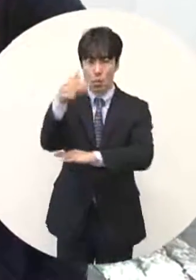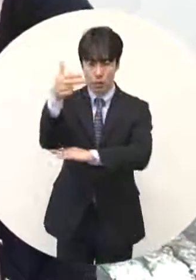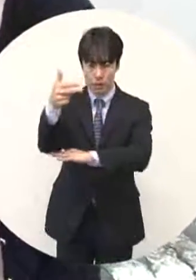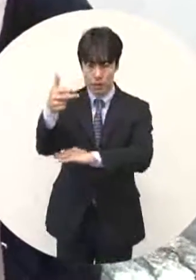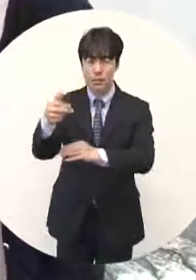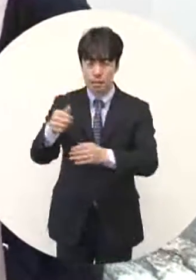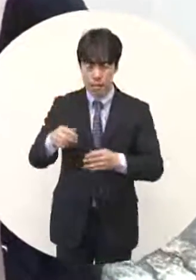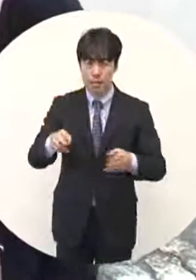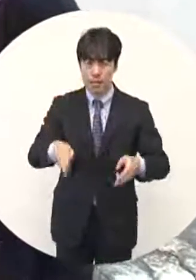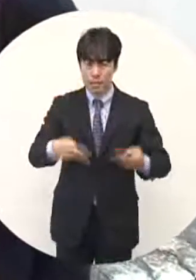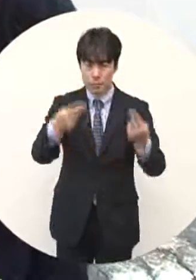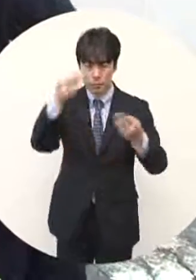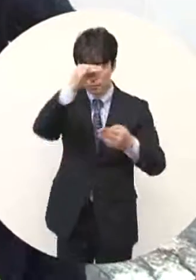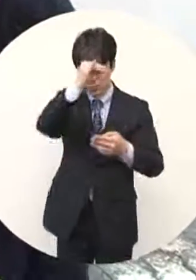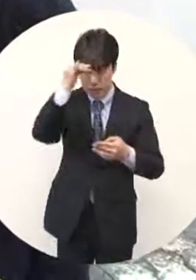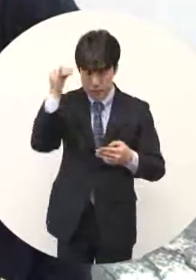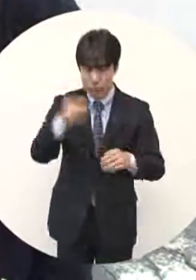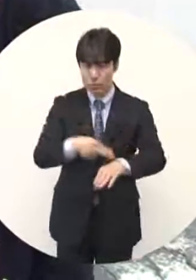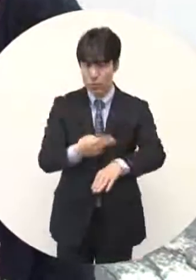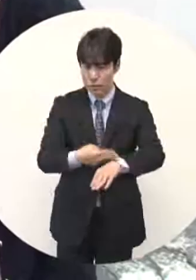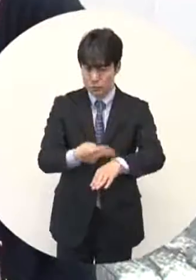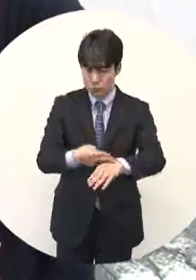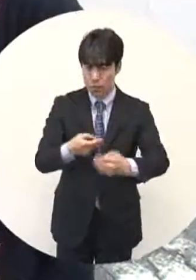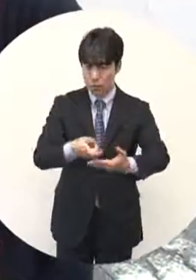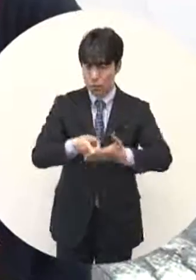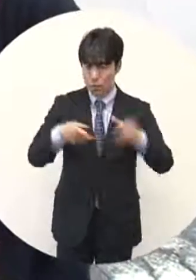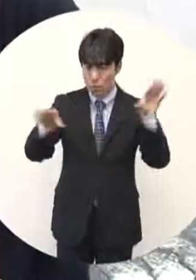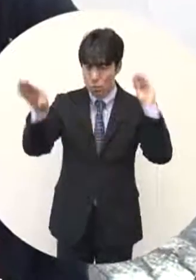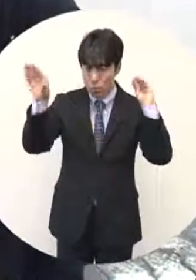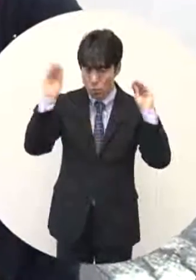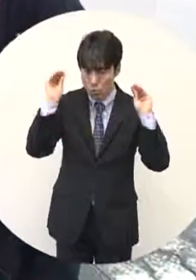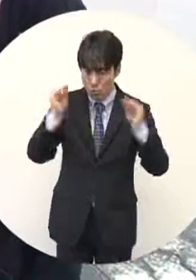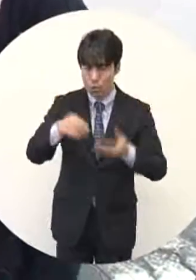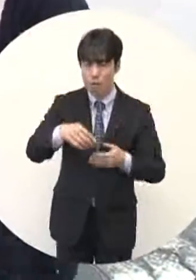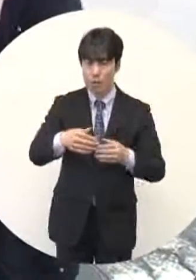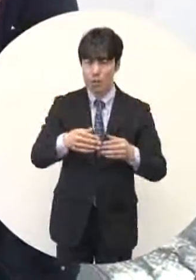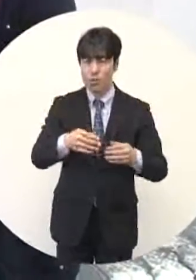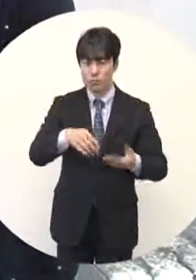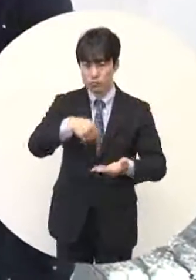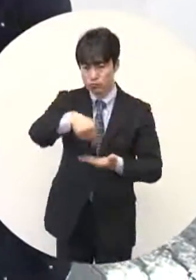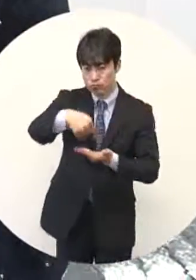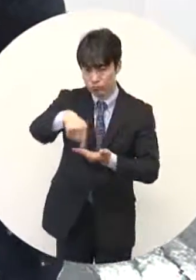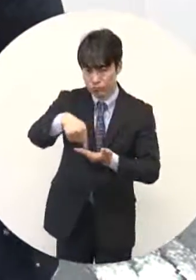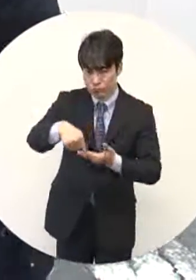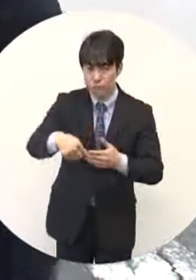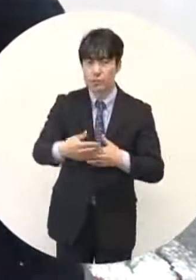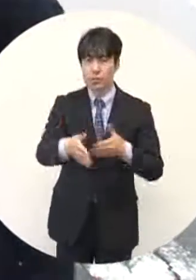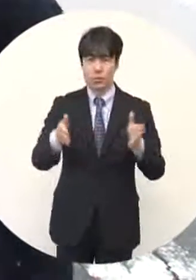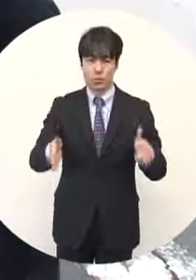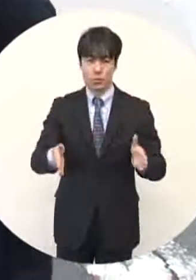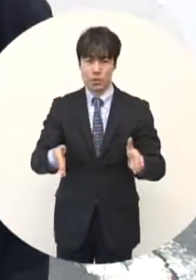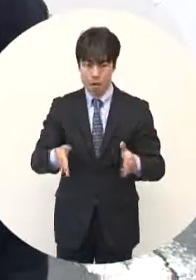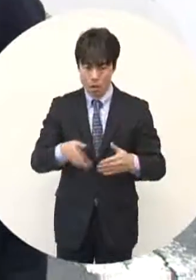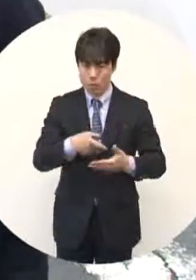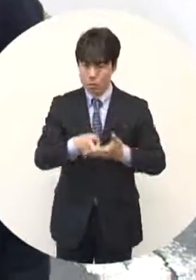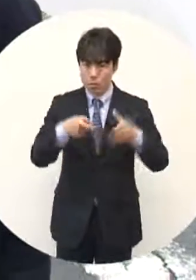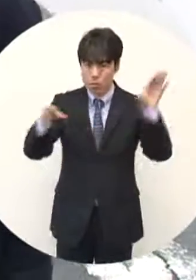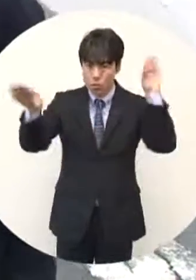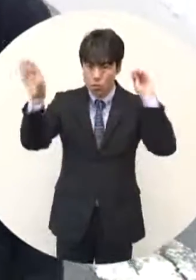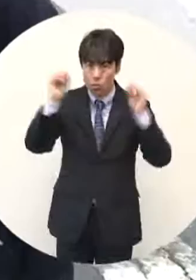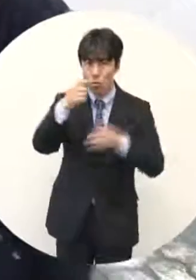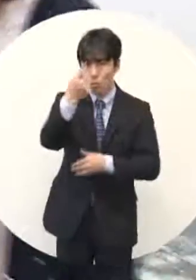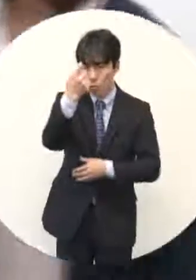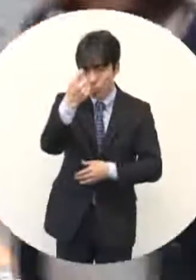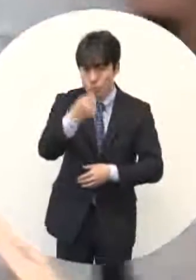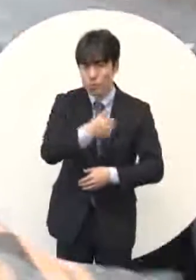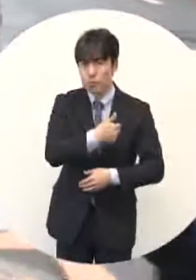のお得な情報をお客さんに伝えるという町のゼミナルなんです。 お得な情報を教えていただけるということなんですね。 そう、